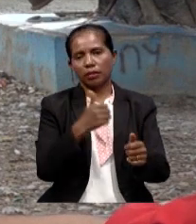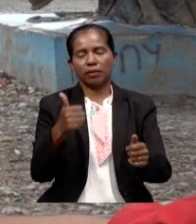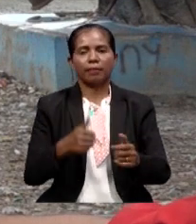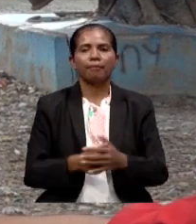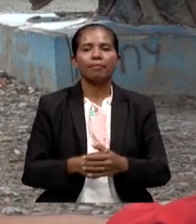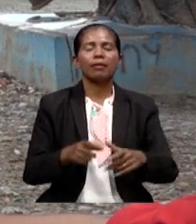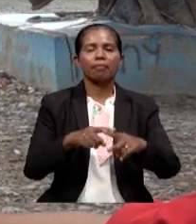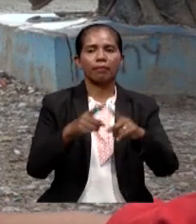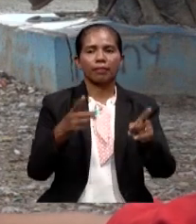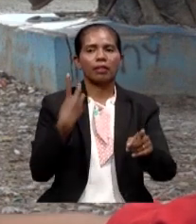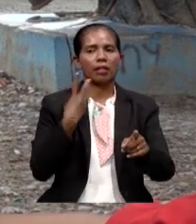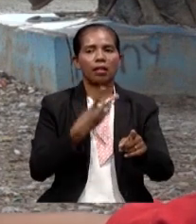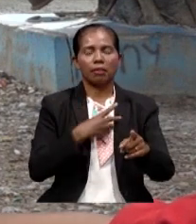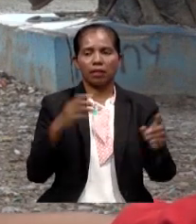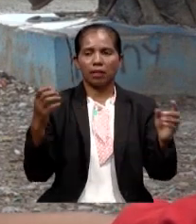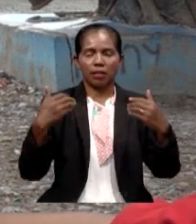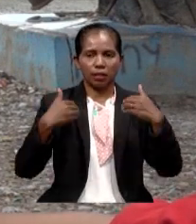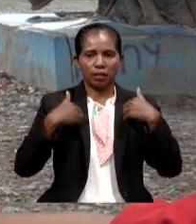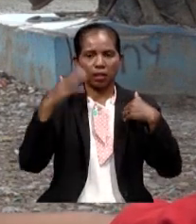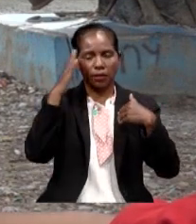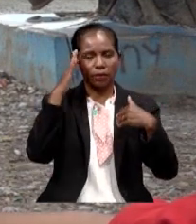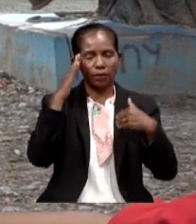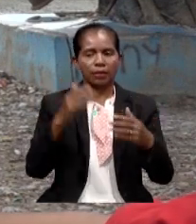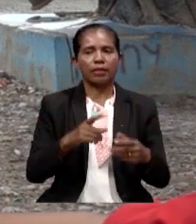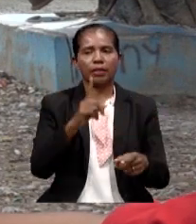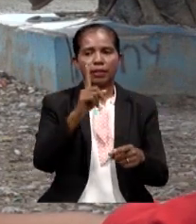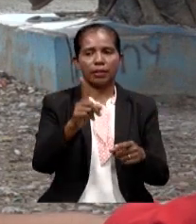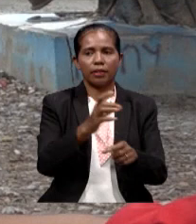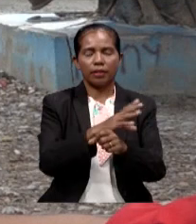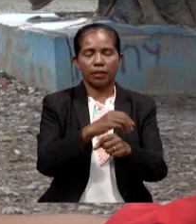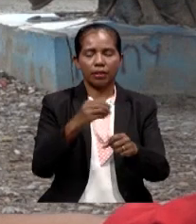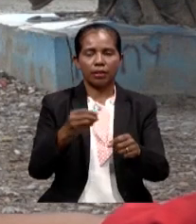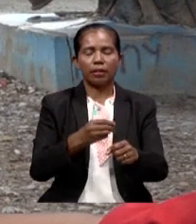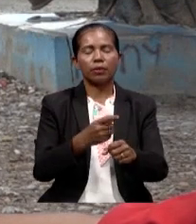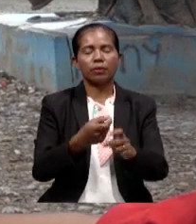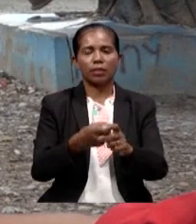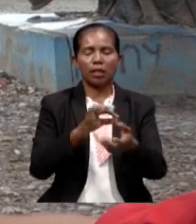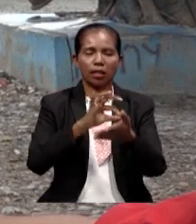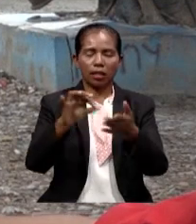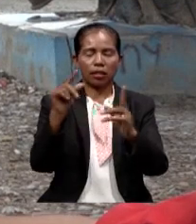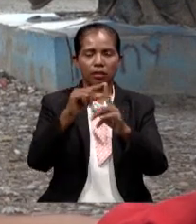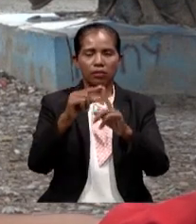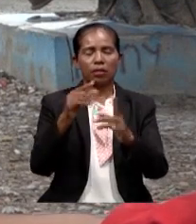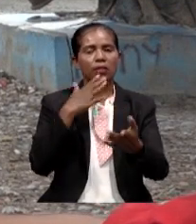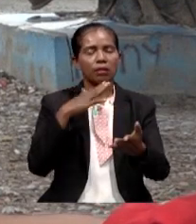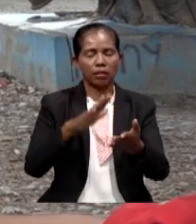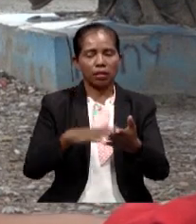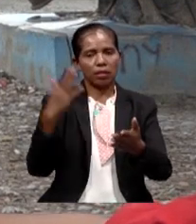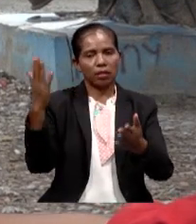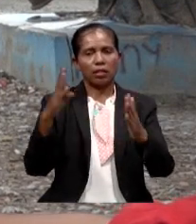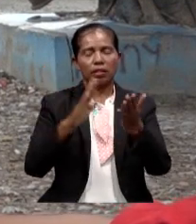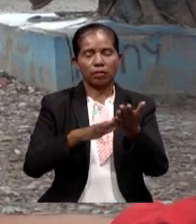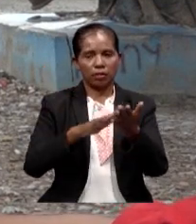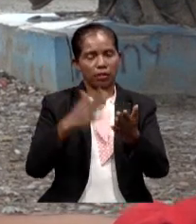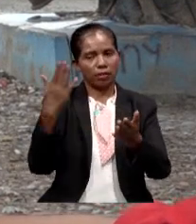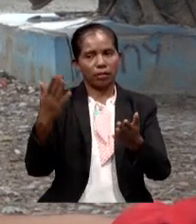be ami lahi hanoi ida dehang katak tu pintai ida ne ho simul ne be maka. Kerjalan gua. Nabi dalam rumah ini parti